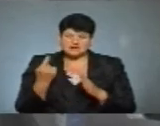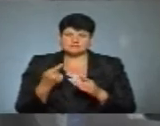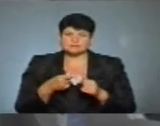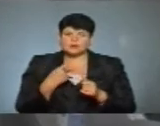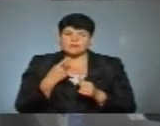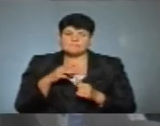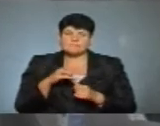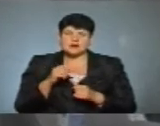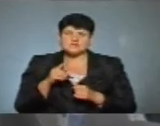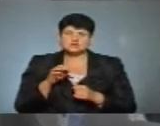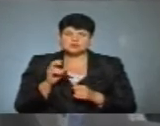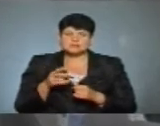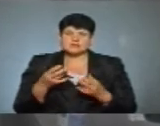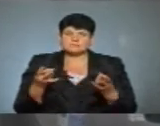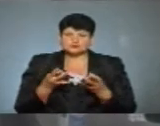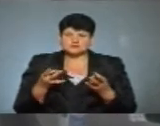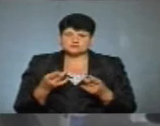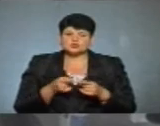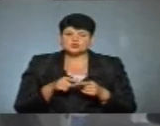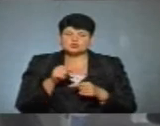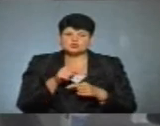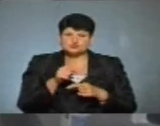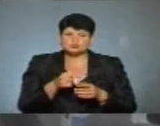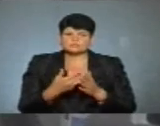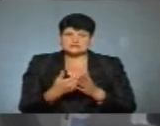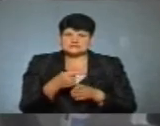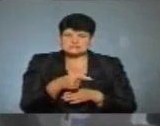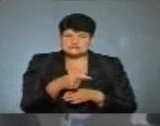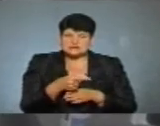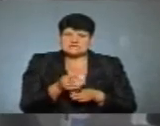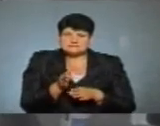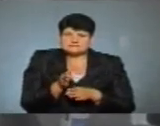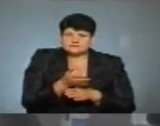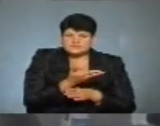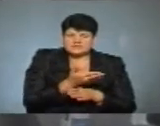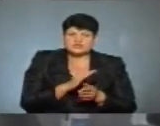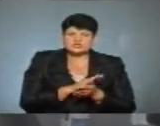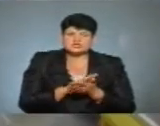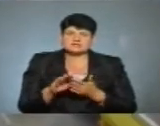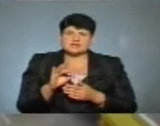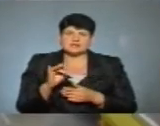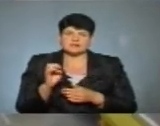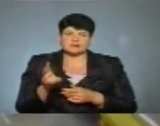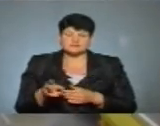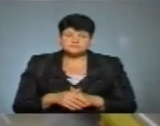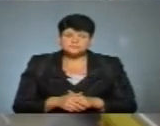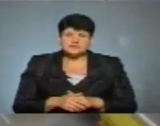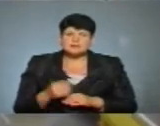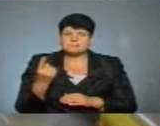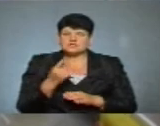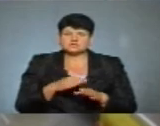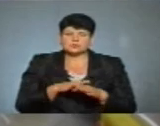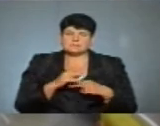називаємо, мазочки, нам потрібно з цього клінічного зразка виділити чисту РНК вірусу. Першою виконує